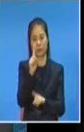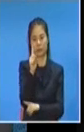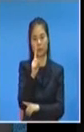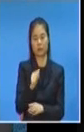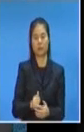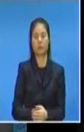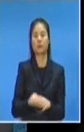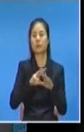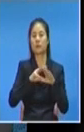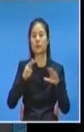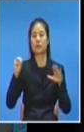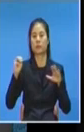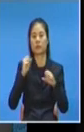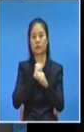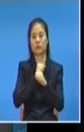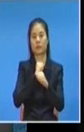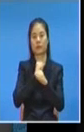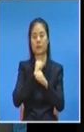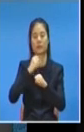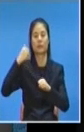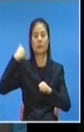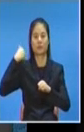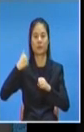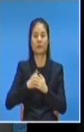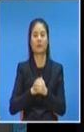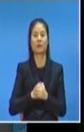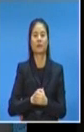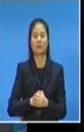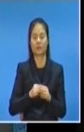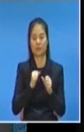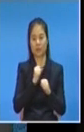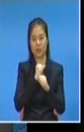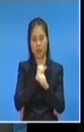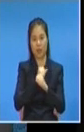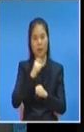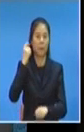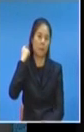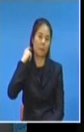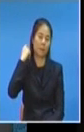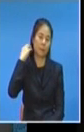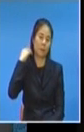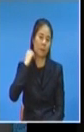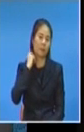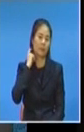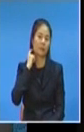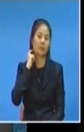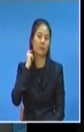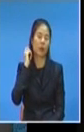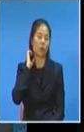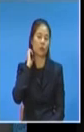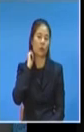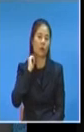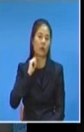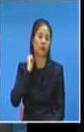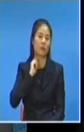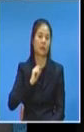องบังคับการก็เช่นเดียวกันมีความแตกต่างกันนะครับระหว่างแม่ฮ่องสอนกับปทุมธานีอย่างเงี้ยนะครับเราก็